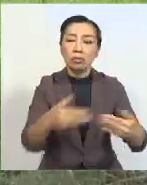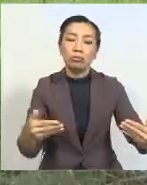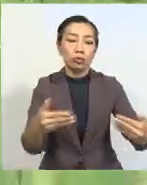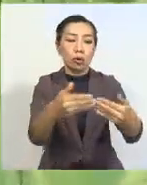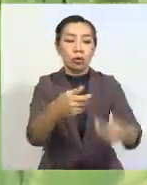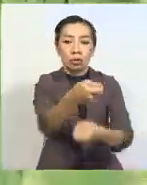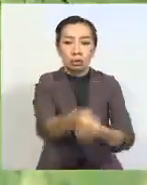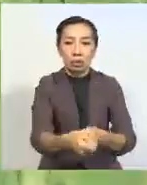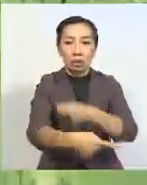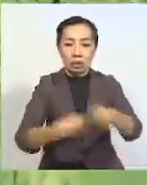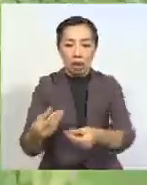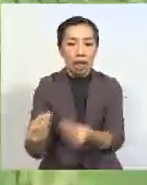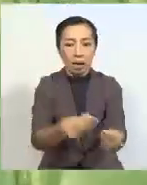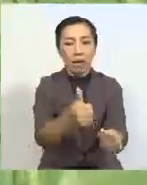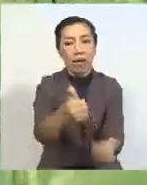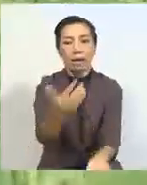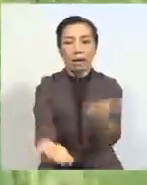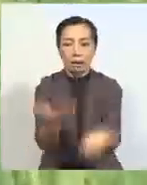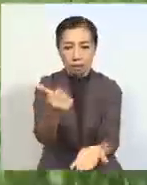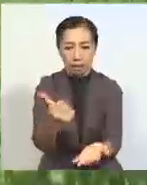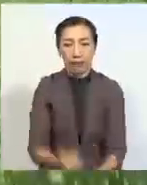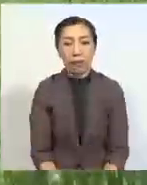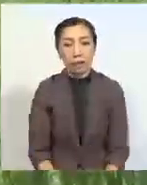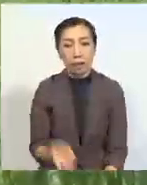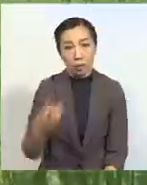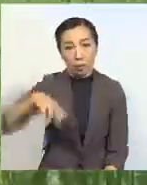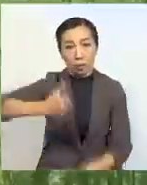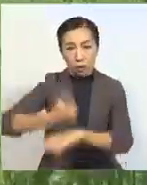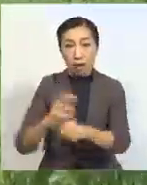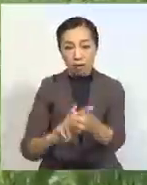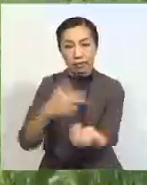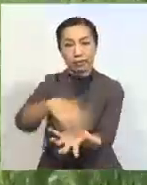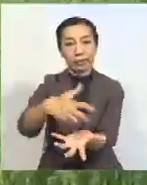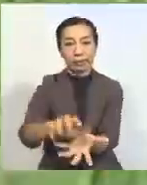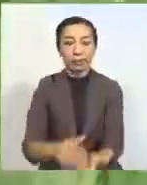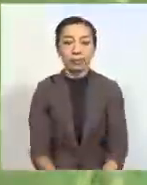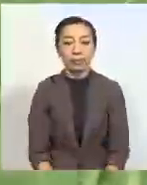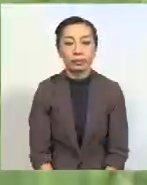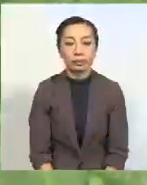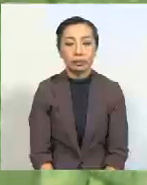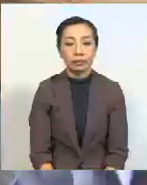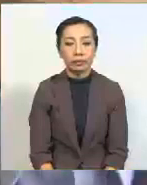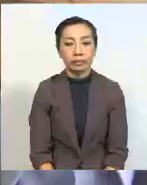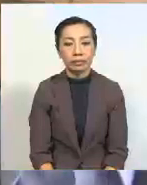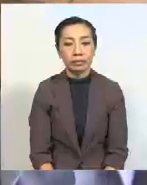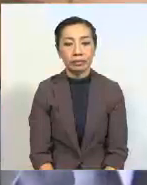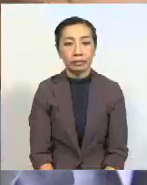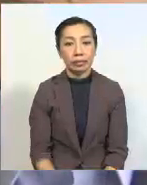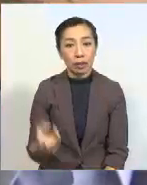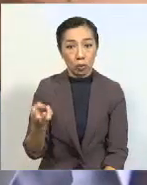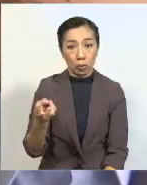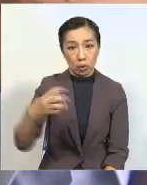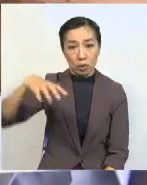ก็ได้เดี๋ยวเราไปฟังเสียงรออธิบดีกรมการข้าวถึงประเด็นนี้กันค่ะ ทางกรมการข้